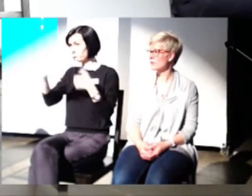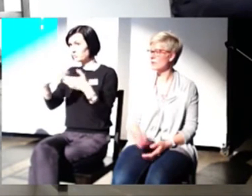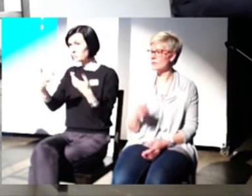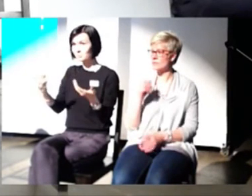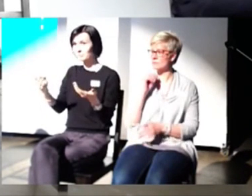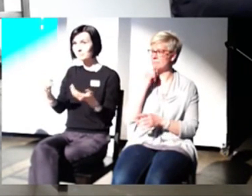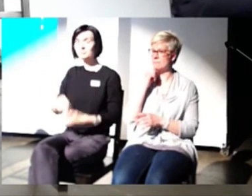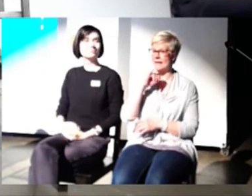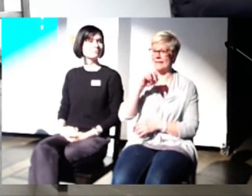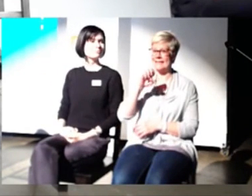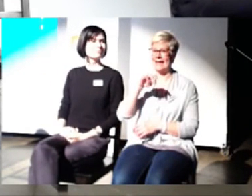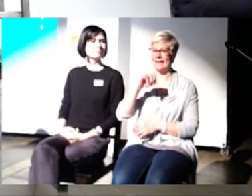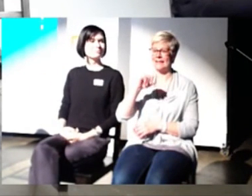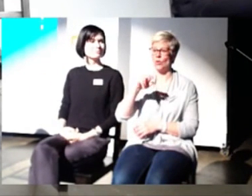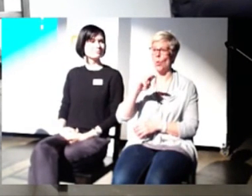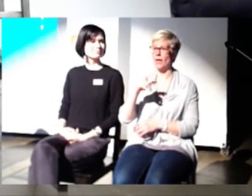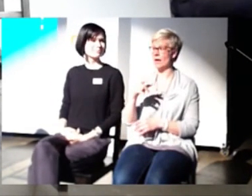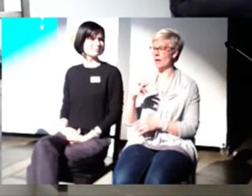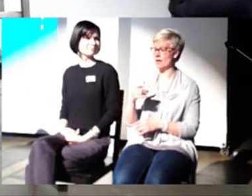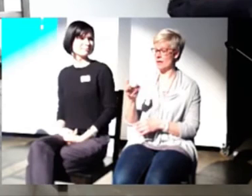Mulle taas.